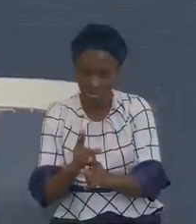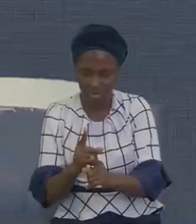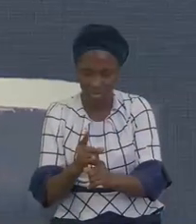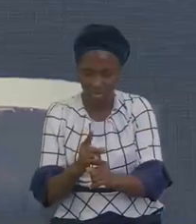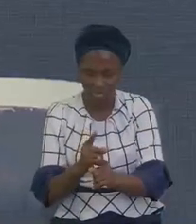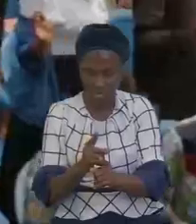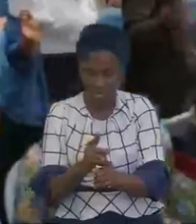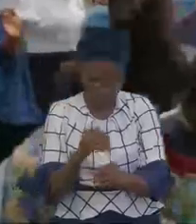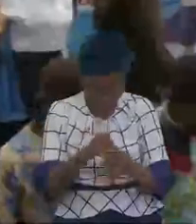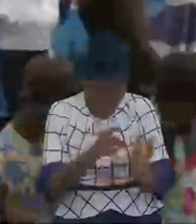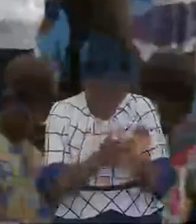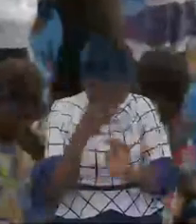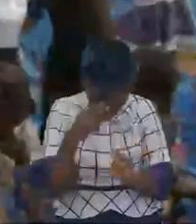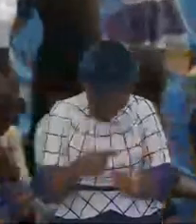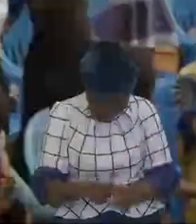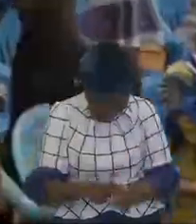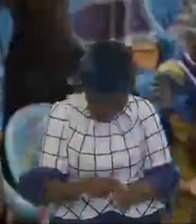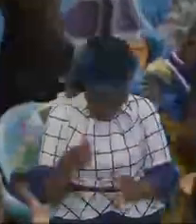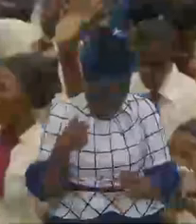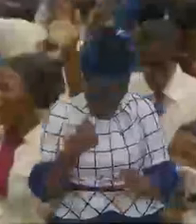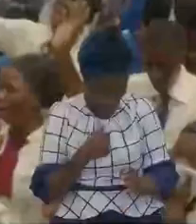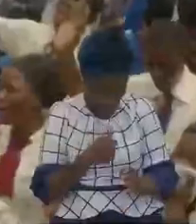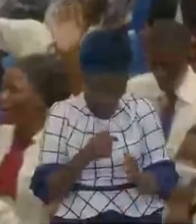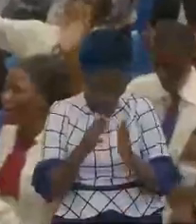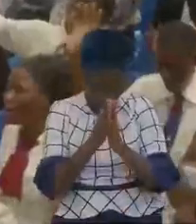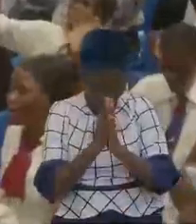nous prions.